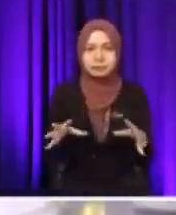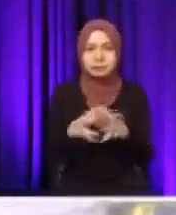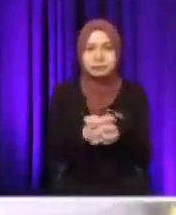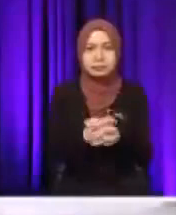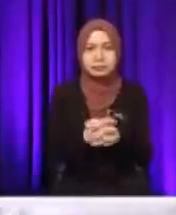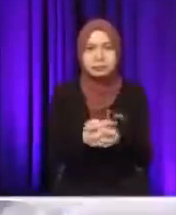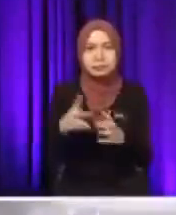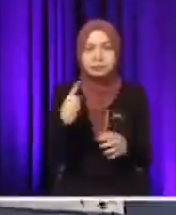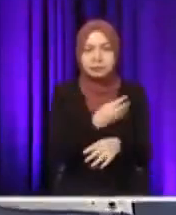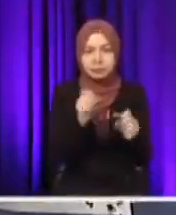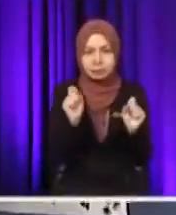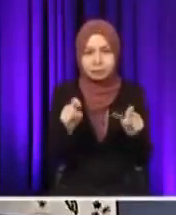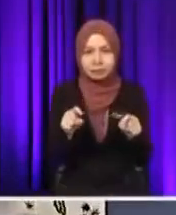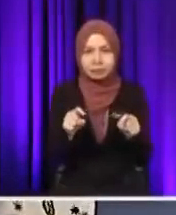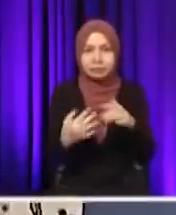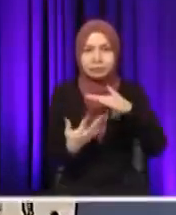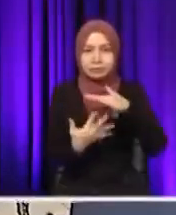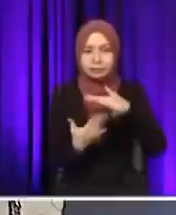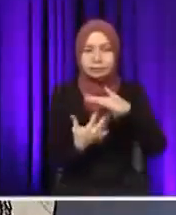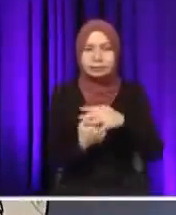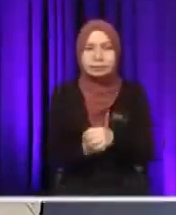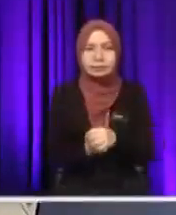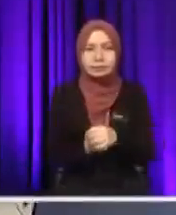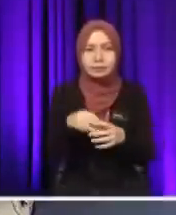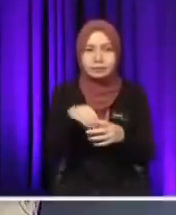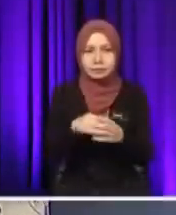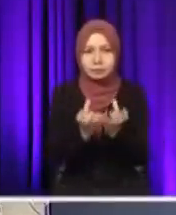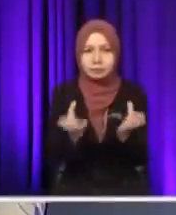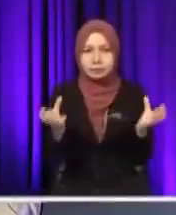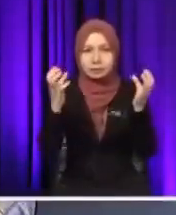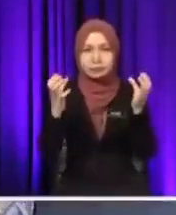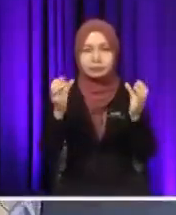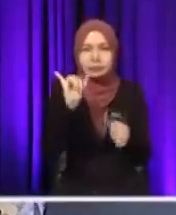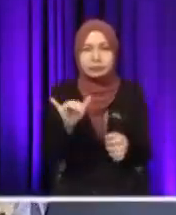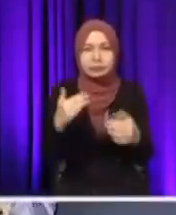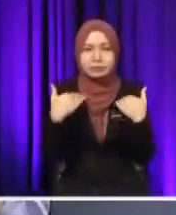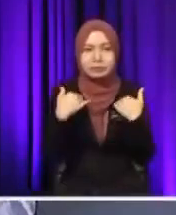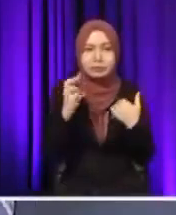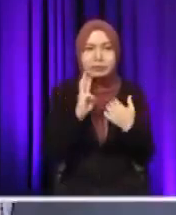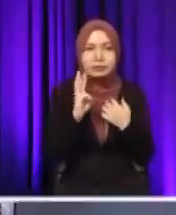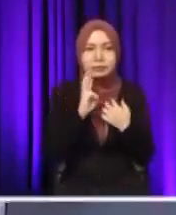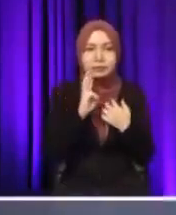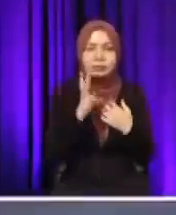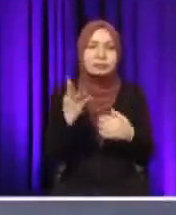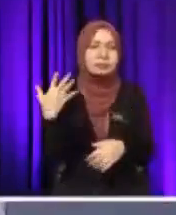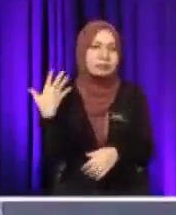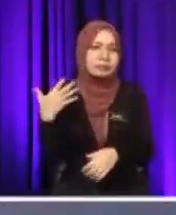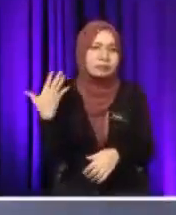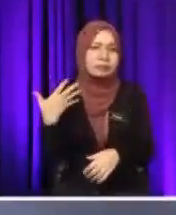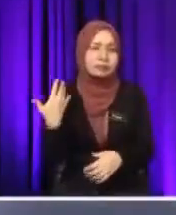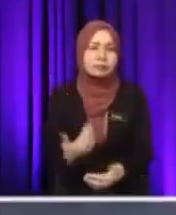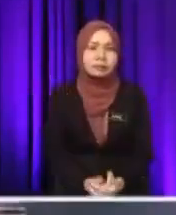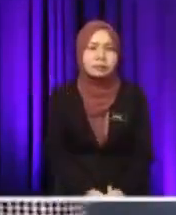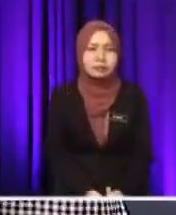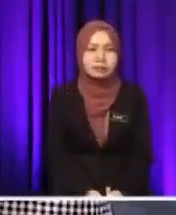panaskan. Kita perlu panaskan dia. Rendamkan dia dalam bekas yang sudah diisi air. Ni air panas ke? Ah, betul. Ini air panas. Faham? Kita boleh